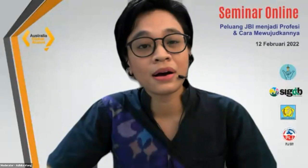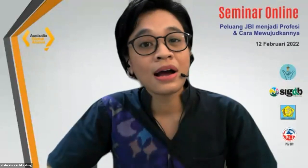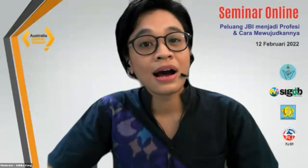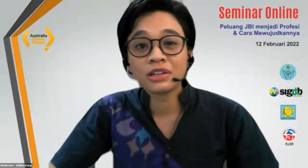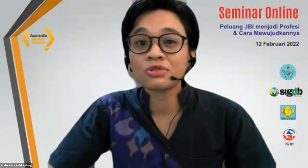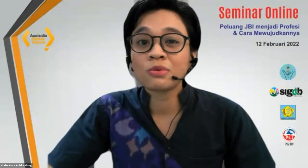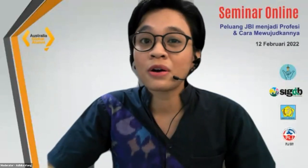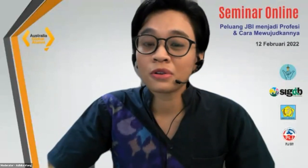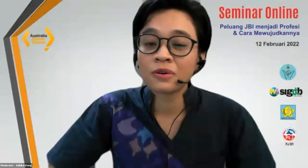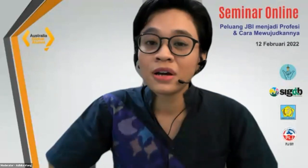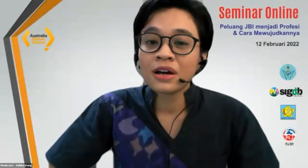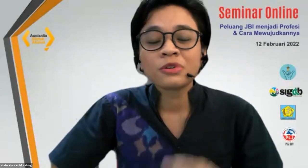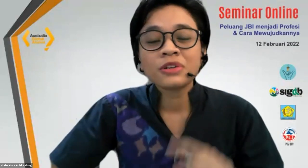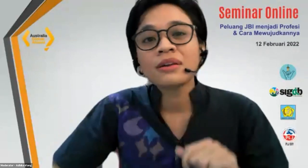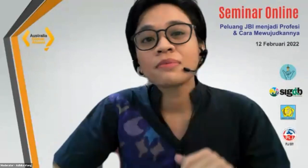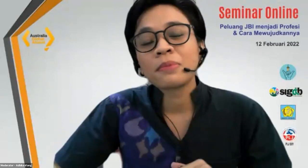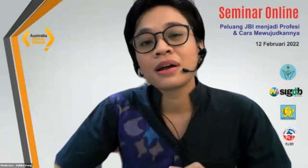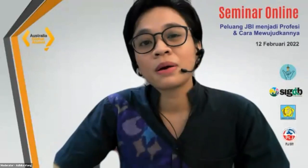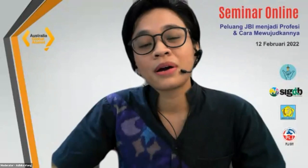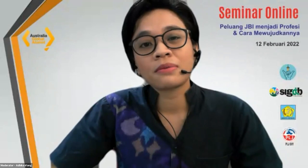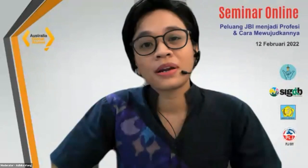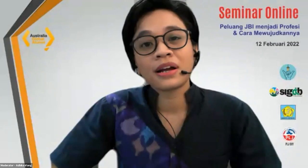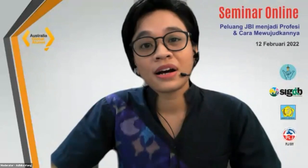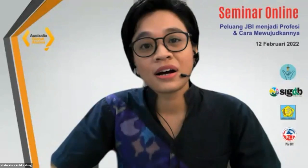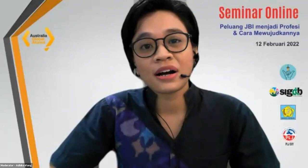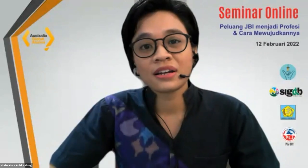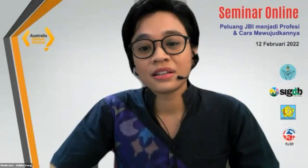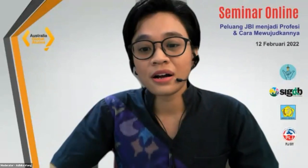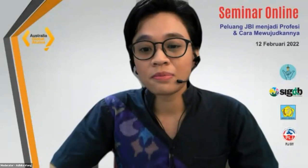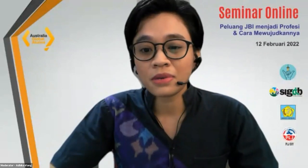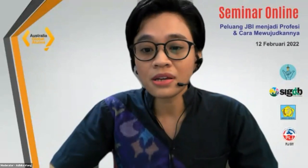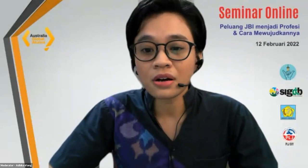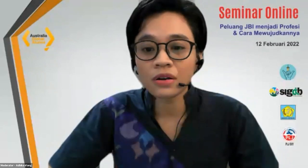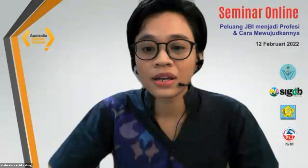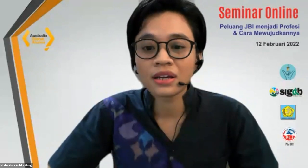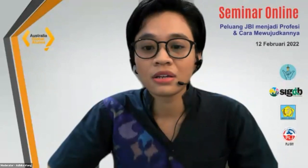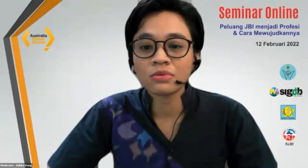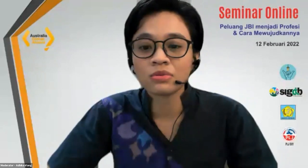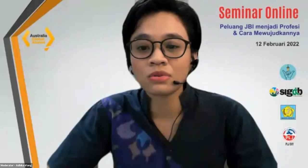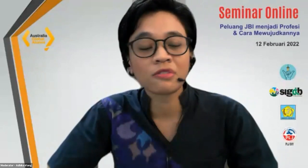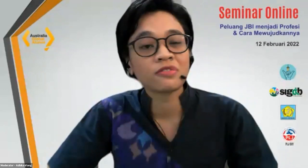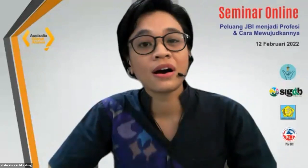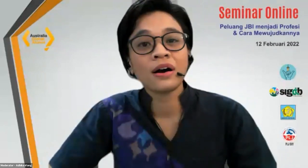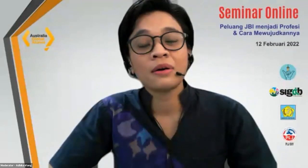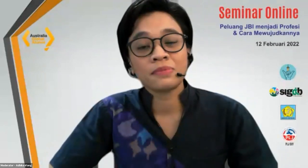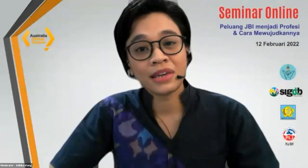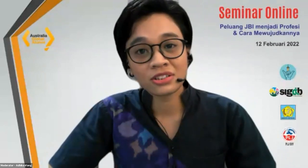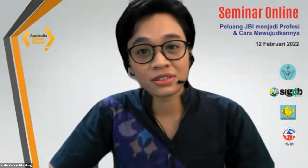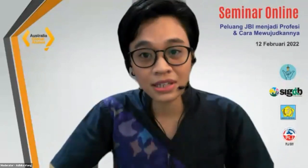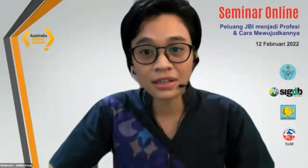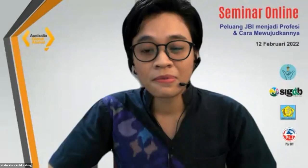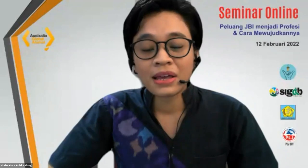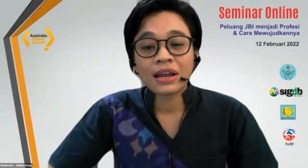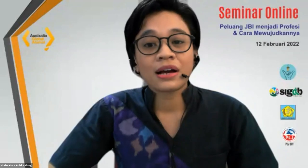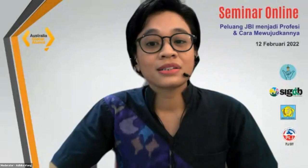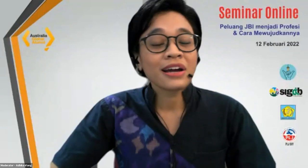Bapak Adi Kusuma baroto kemudian paparan paparan mereka akan ditanggapi oleh ibu rofa di